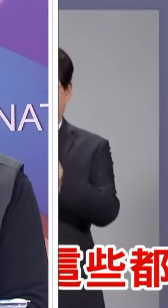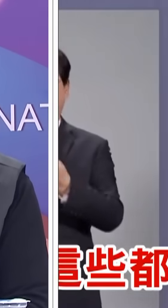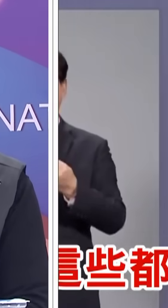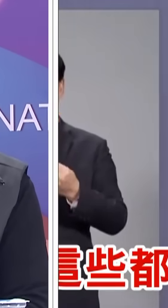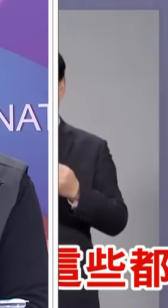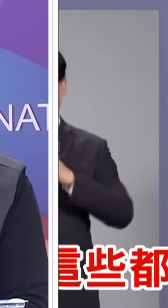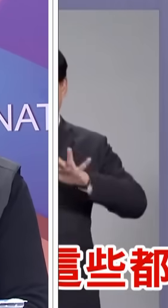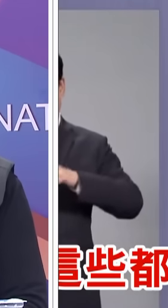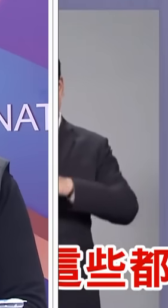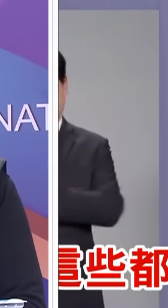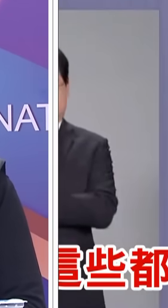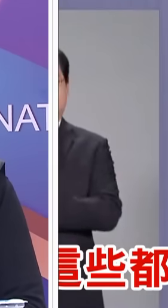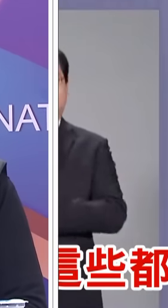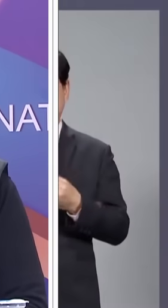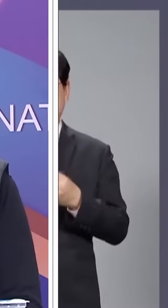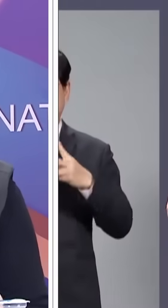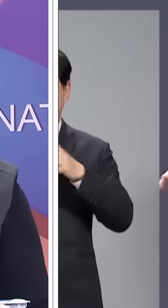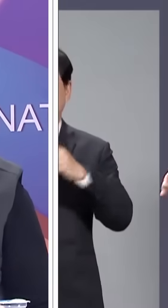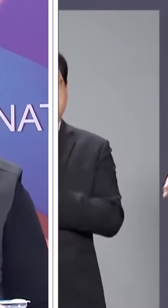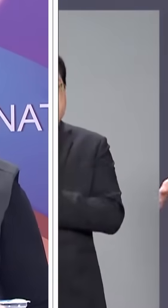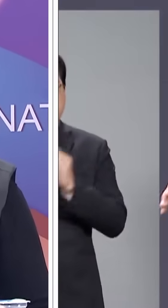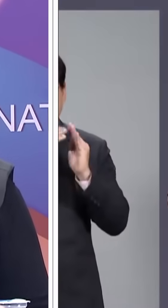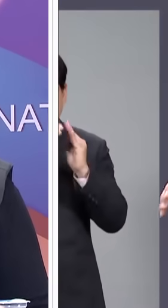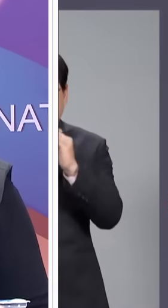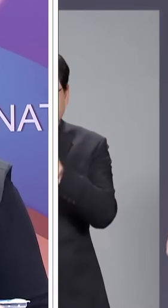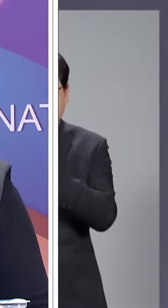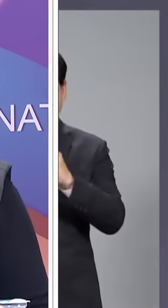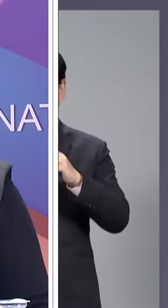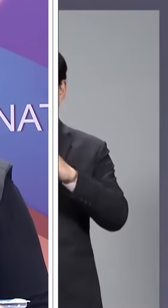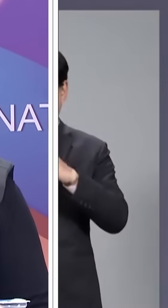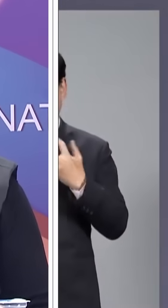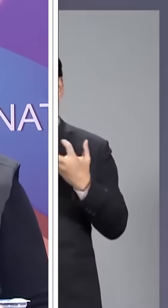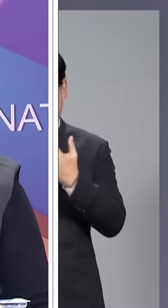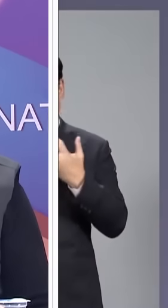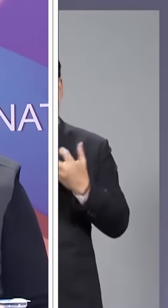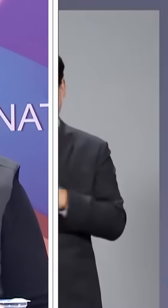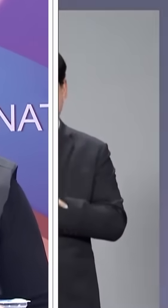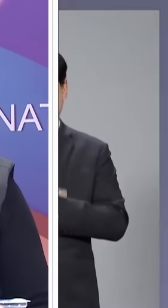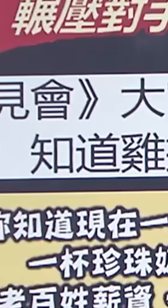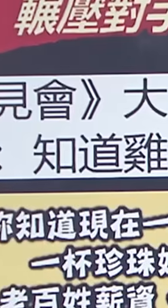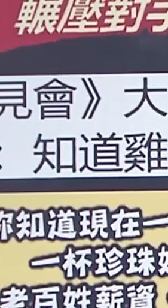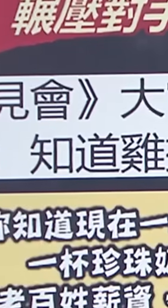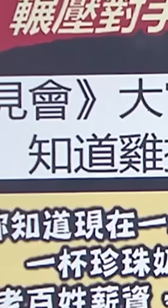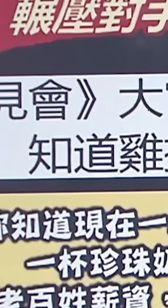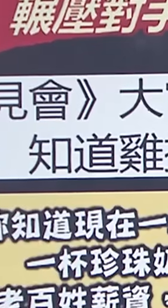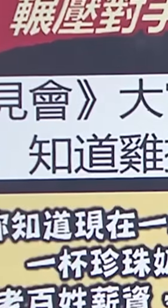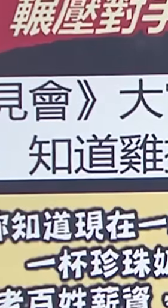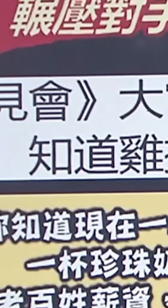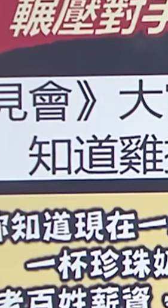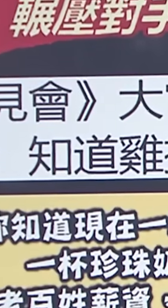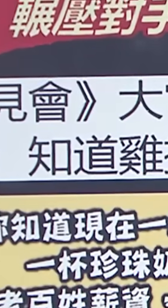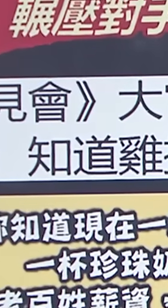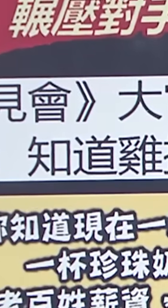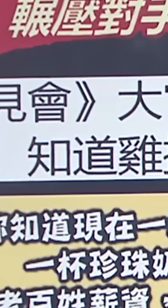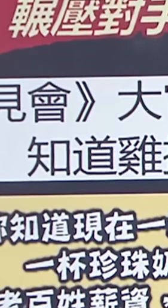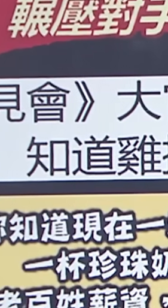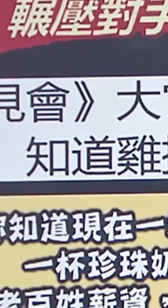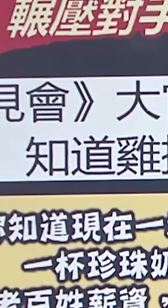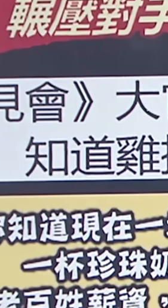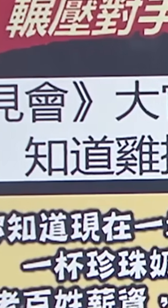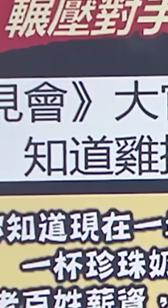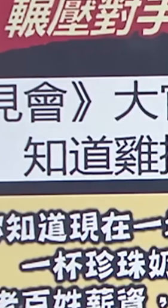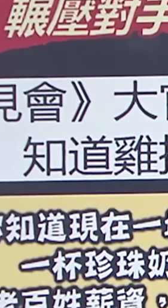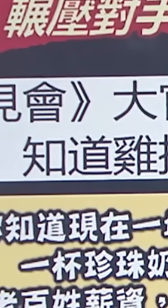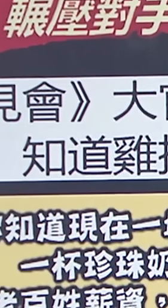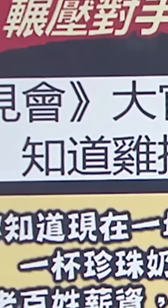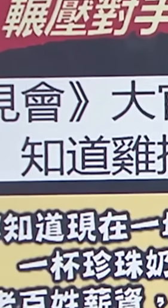为赵少康就把人民心声讲出来了吧？哪一句讲的不是事实？现在大官就是吃香喝辣，然后呢？青年